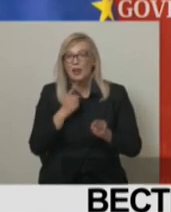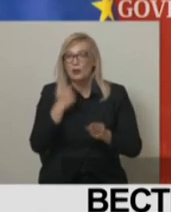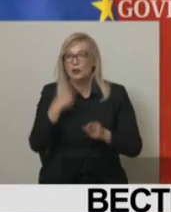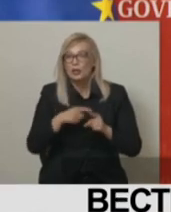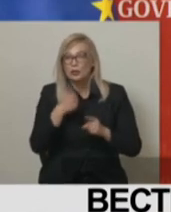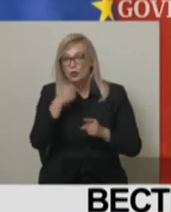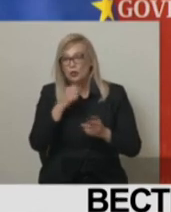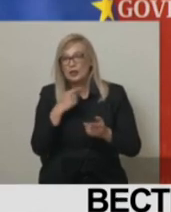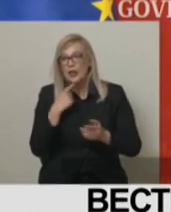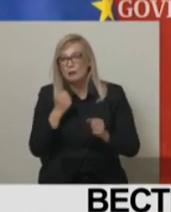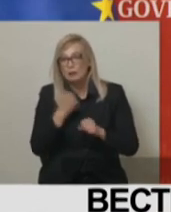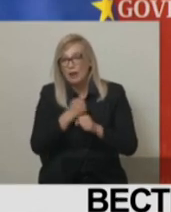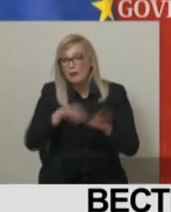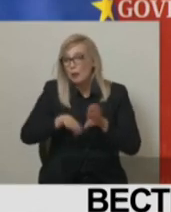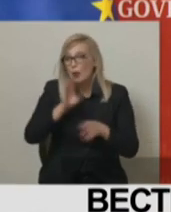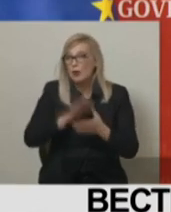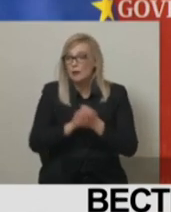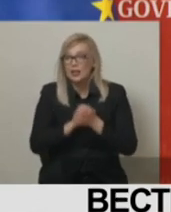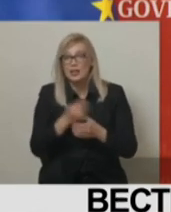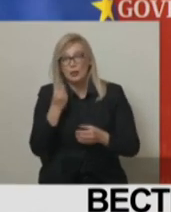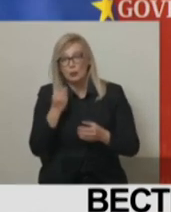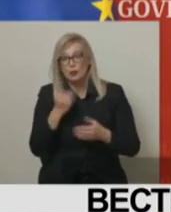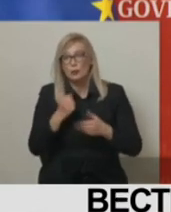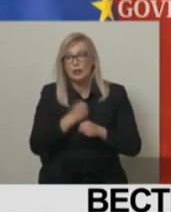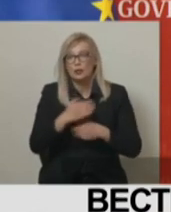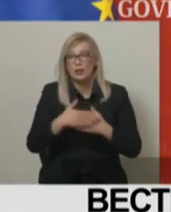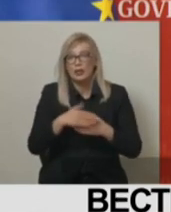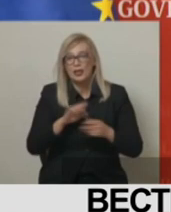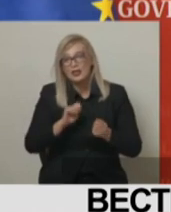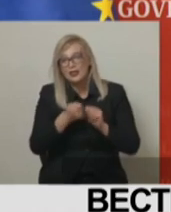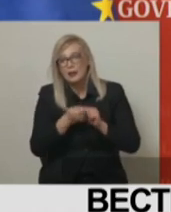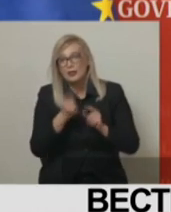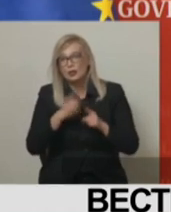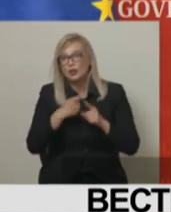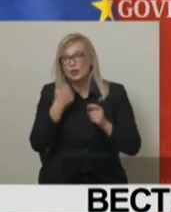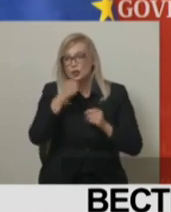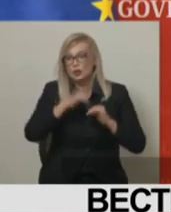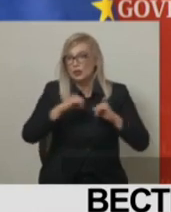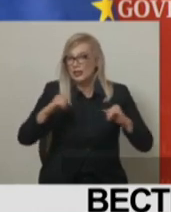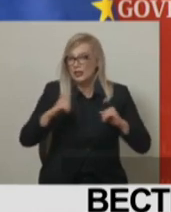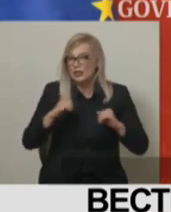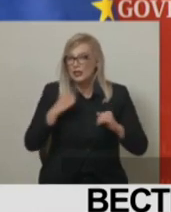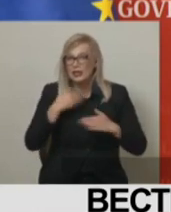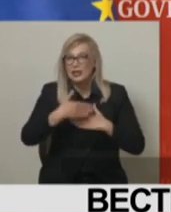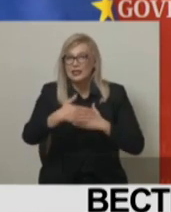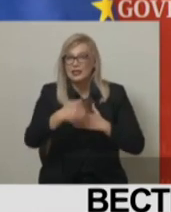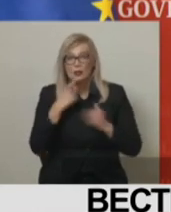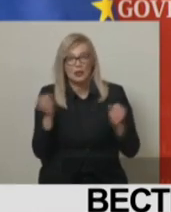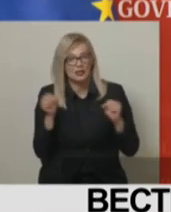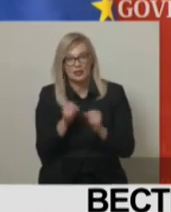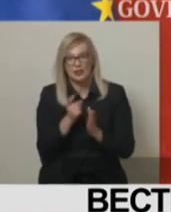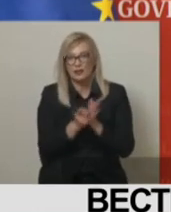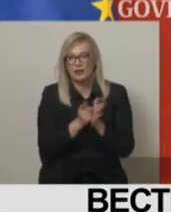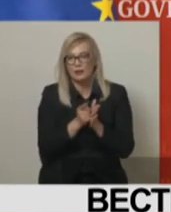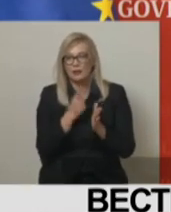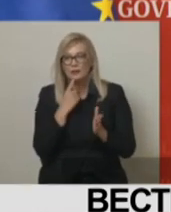прави поголеми пријатели, заради подобра соработка, наместо нешто што не дели. Секако следува сериозен период на